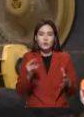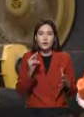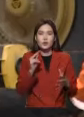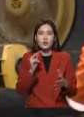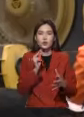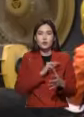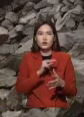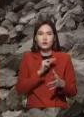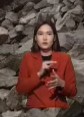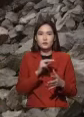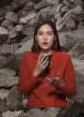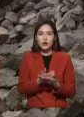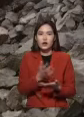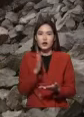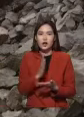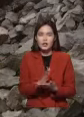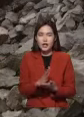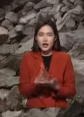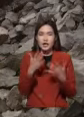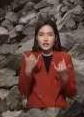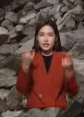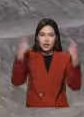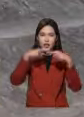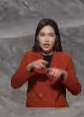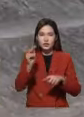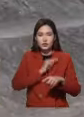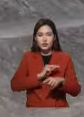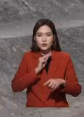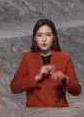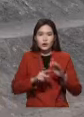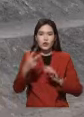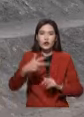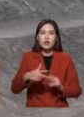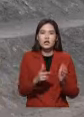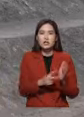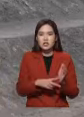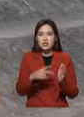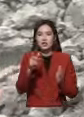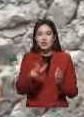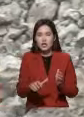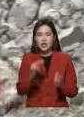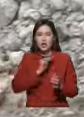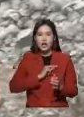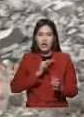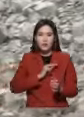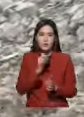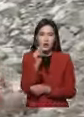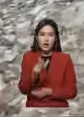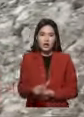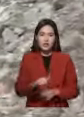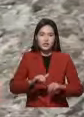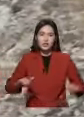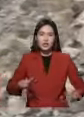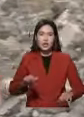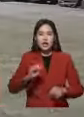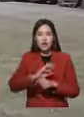Тау-кенде істей аламыз. Кеніште 74 техника жұмыс істейді. Оның 34-ті жүк тиеуге арналған көліктер. Олар кен орнынан шыққан